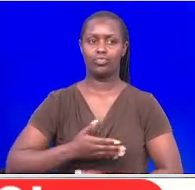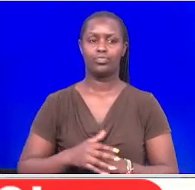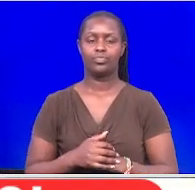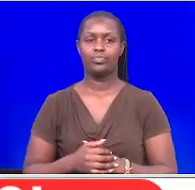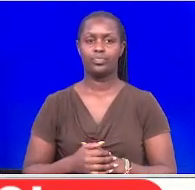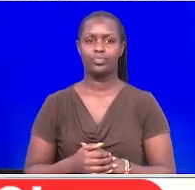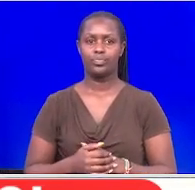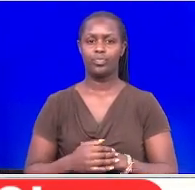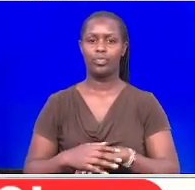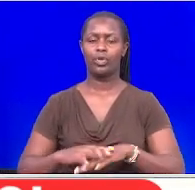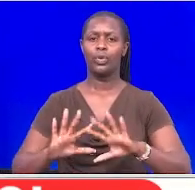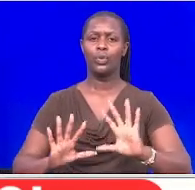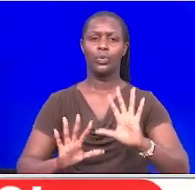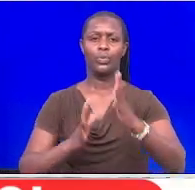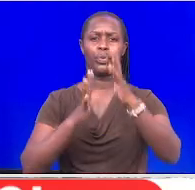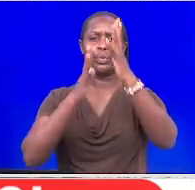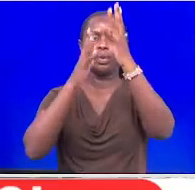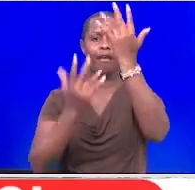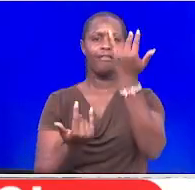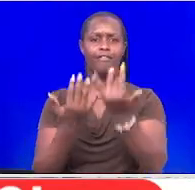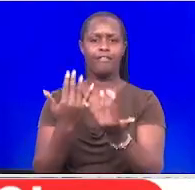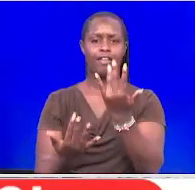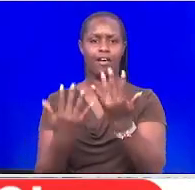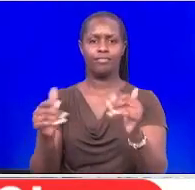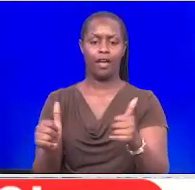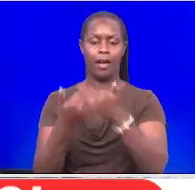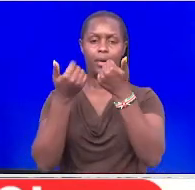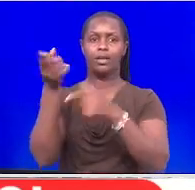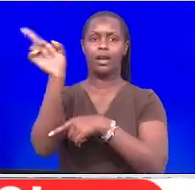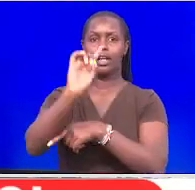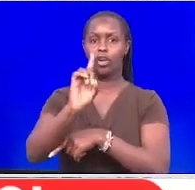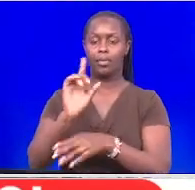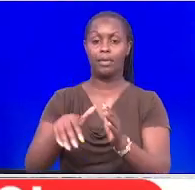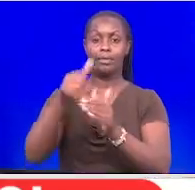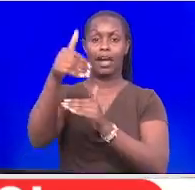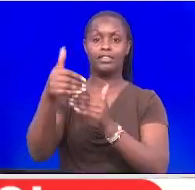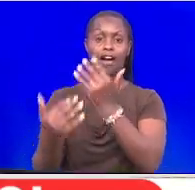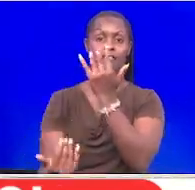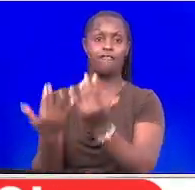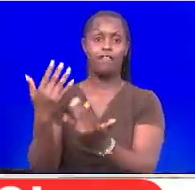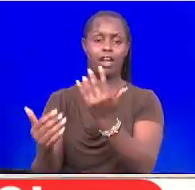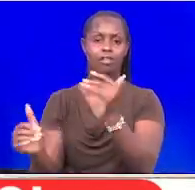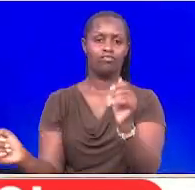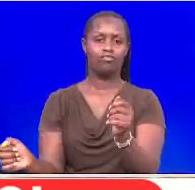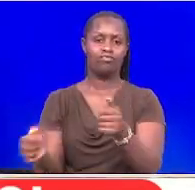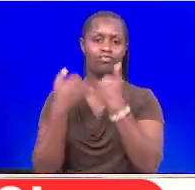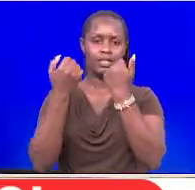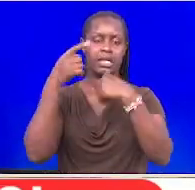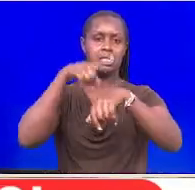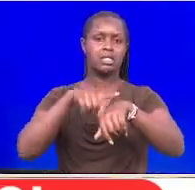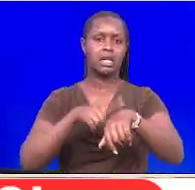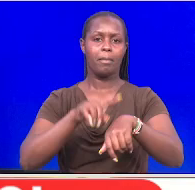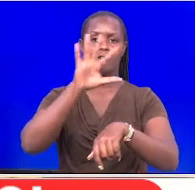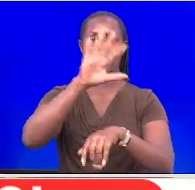Wingu la moshi liligubika soko la Toi hapa jijini Nairobi kufuatia mkasa wa moto uliojiri mida ya saa